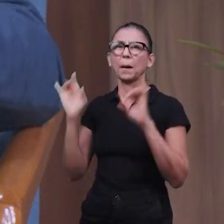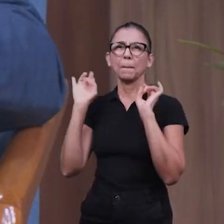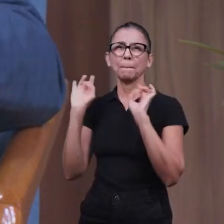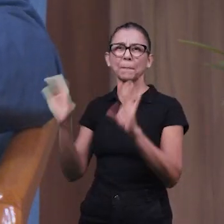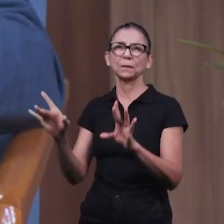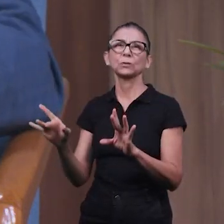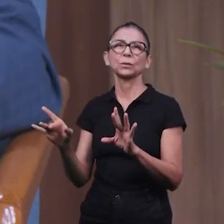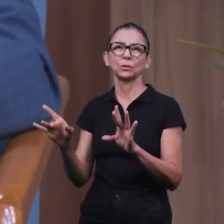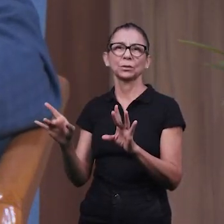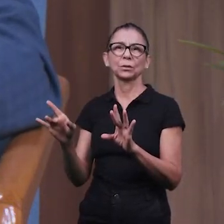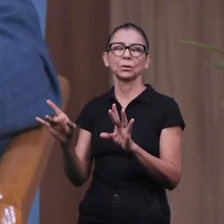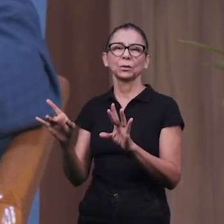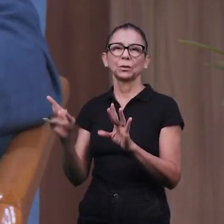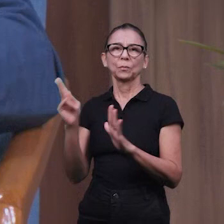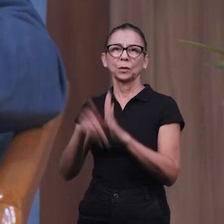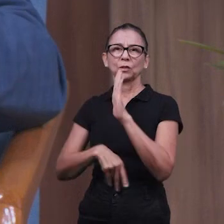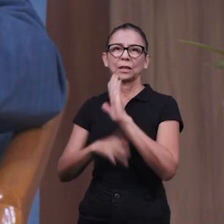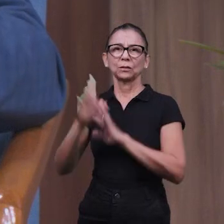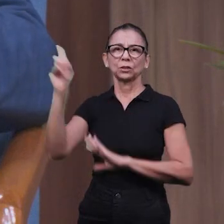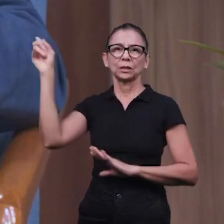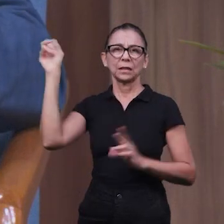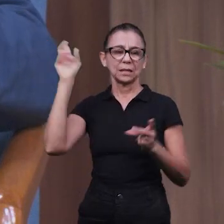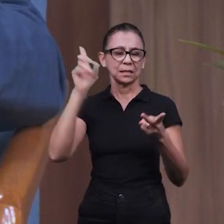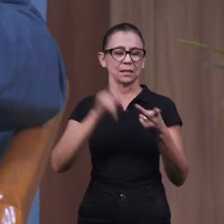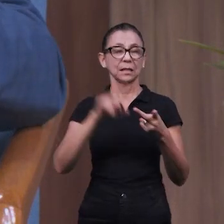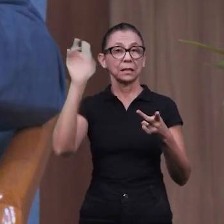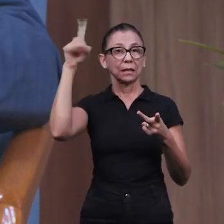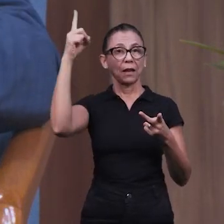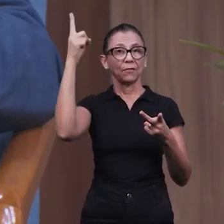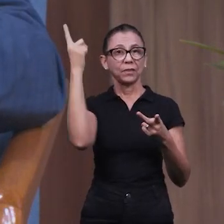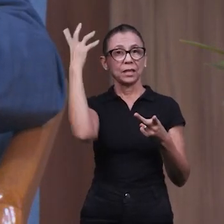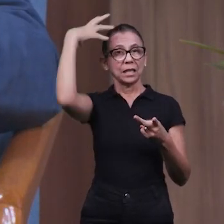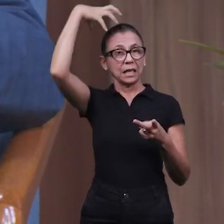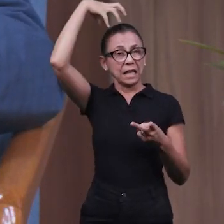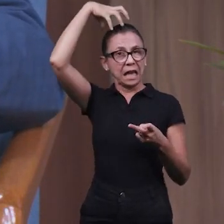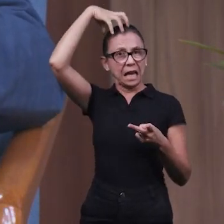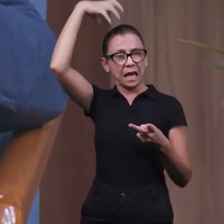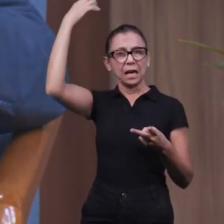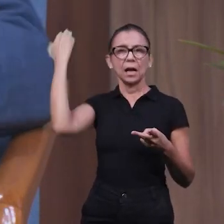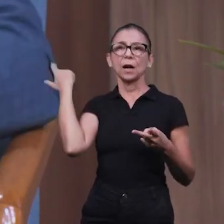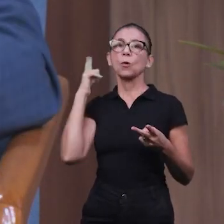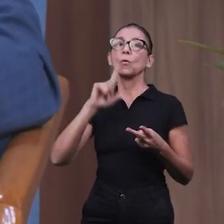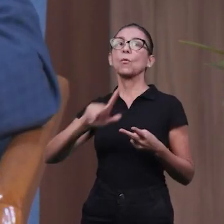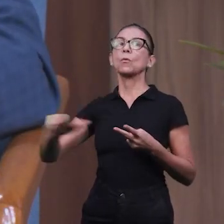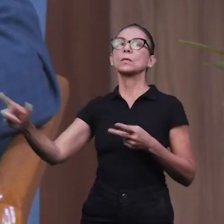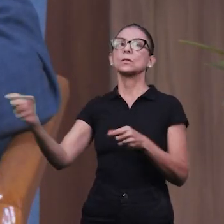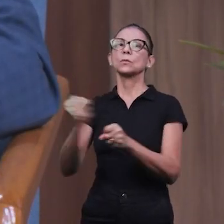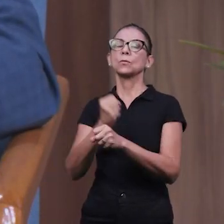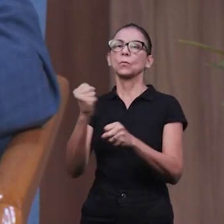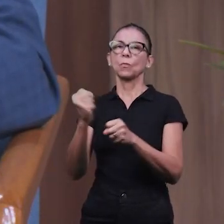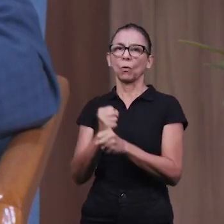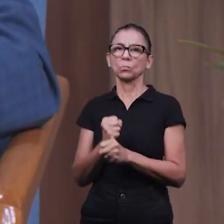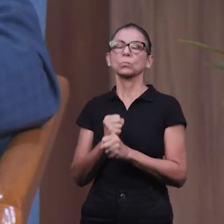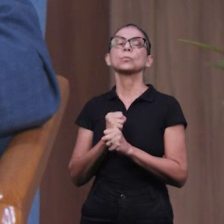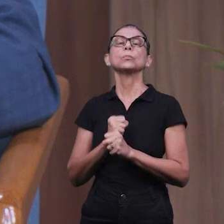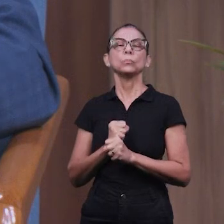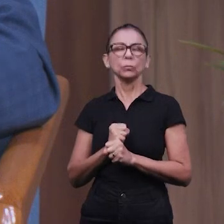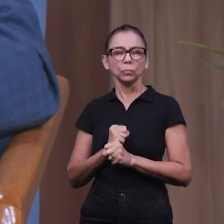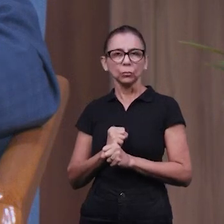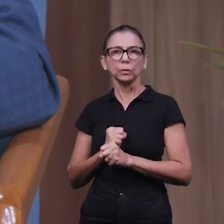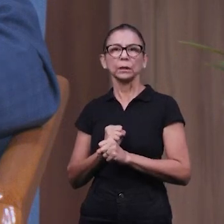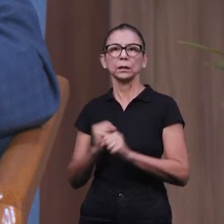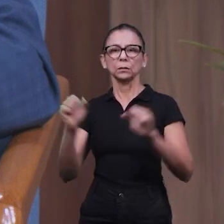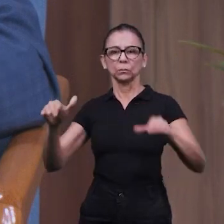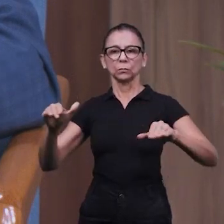il a abandonné le projet de Dieu et a perdu le droit au royaume. Le roi David a eu comme objectif la consolidation du